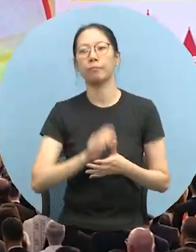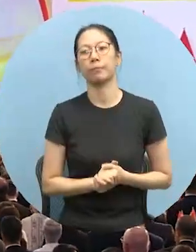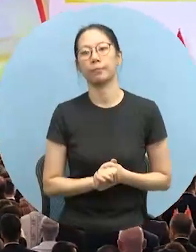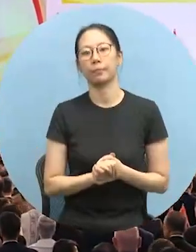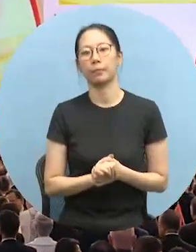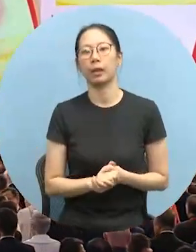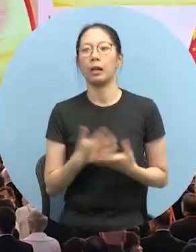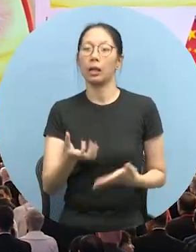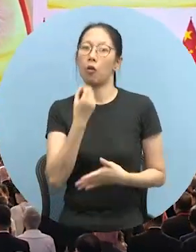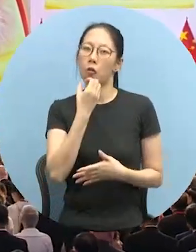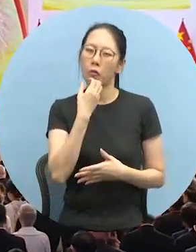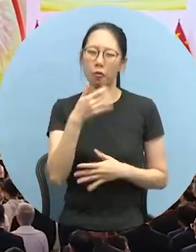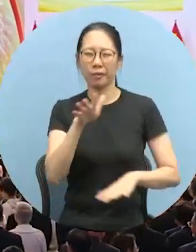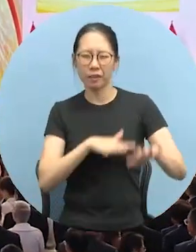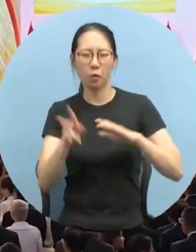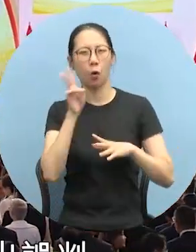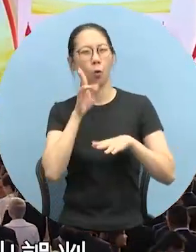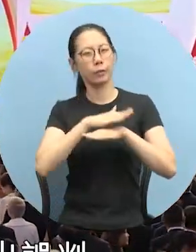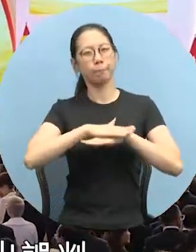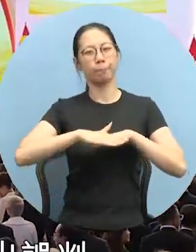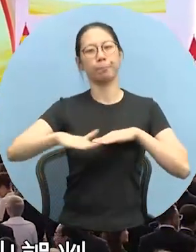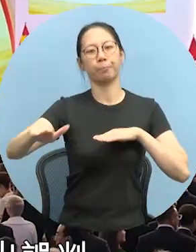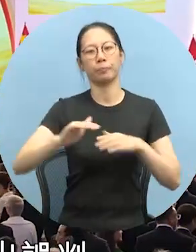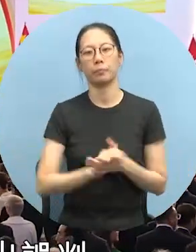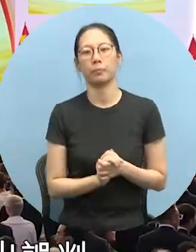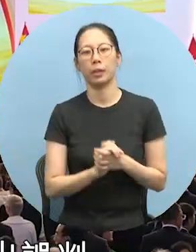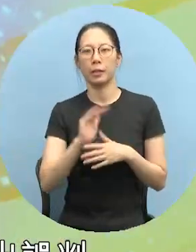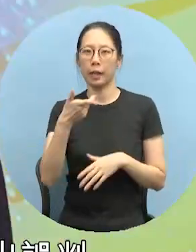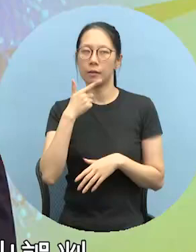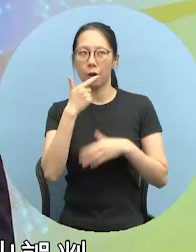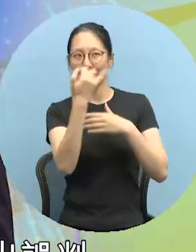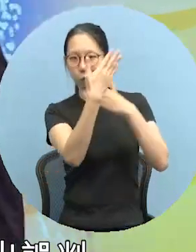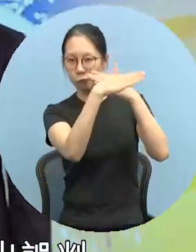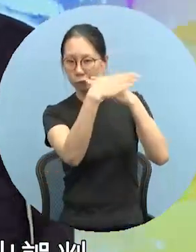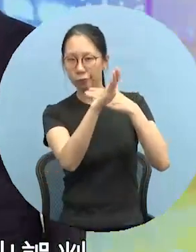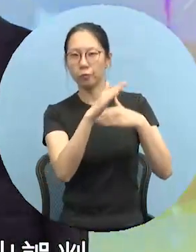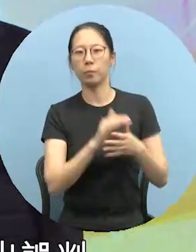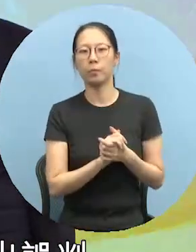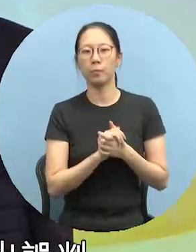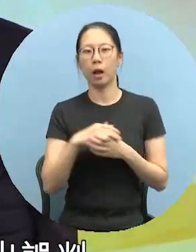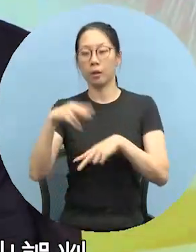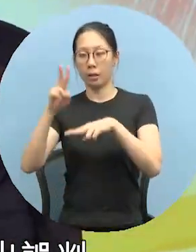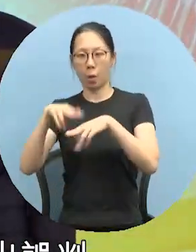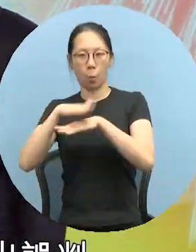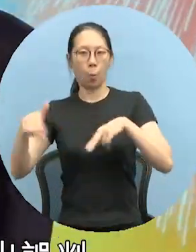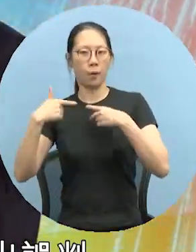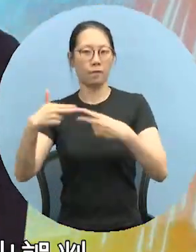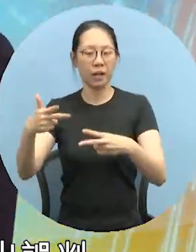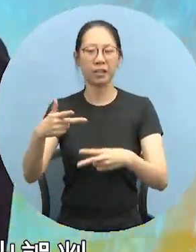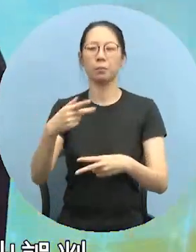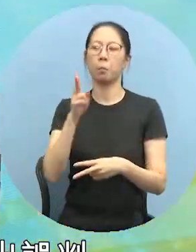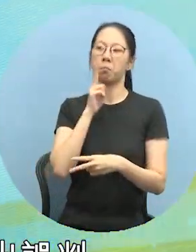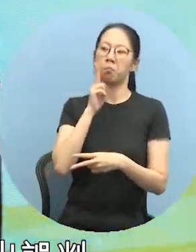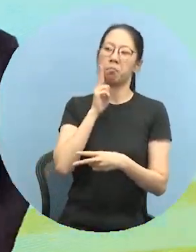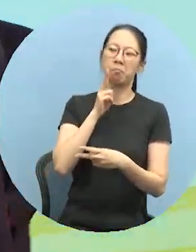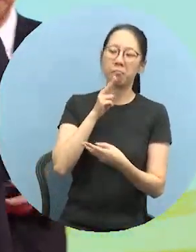雖然香港整體大致平穩，但有國家對我國的和平發展作出誤